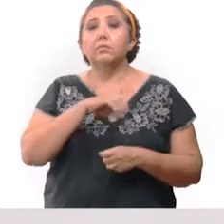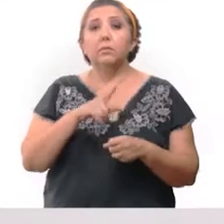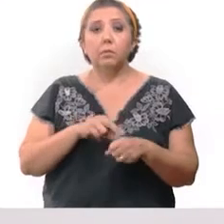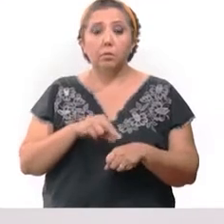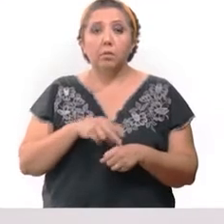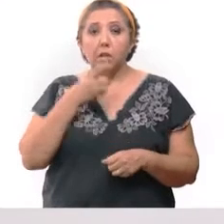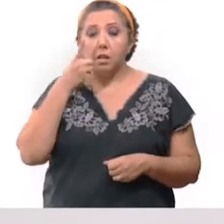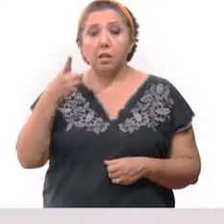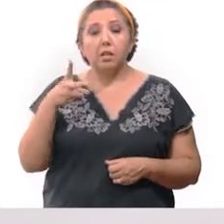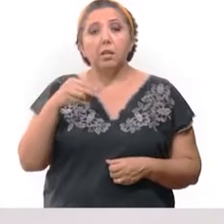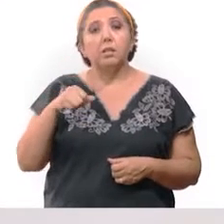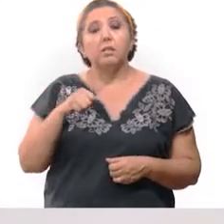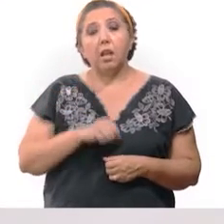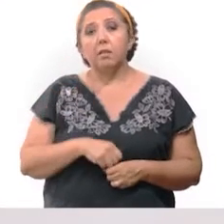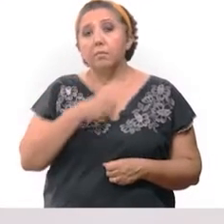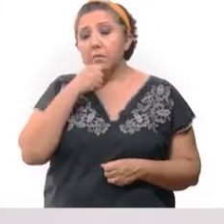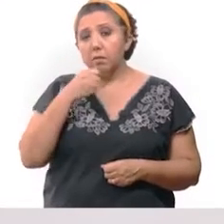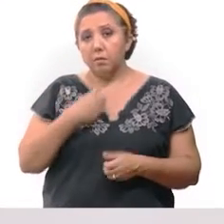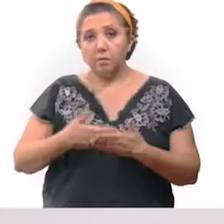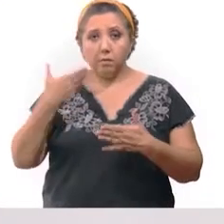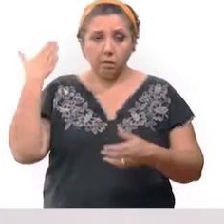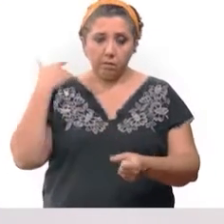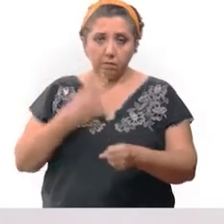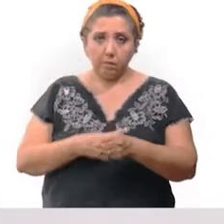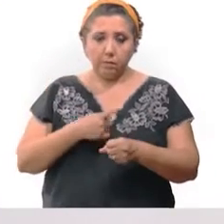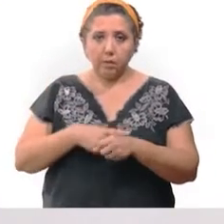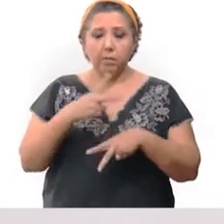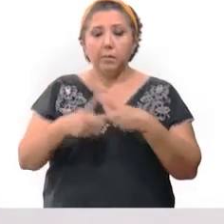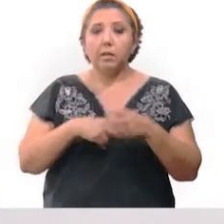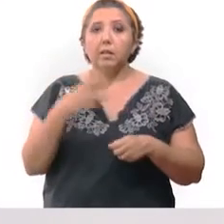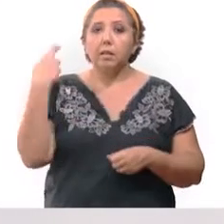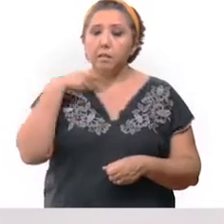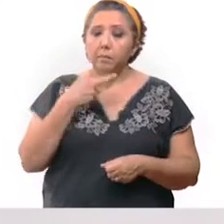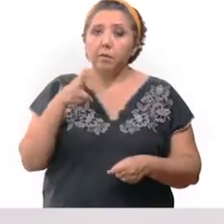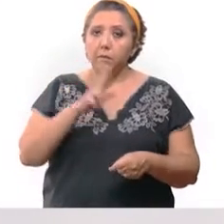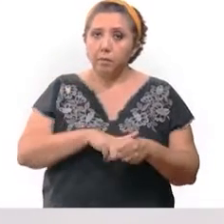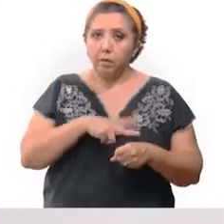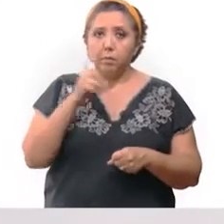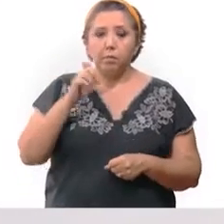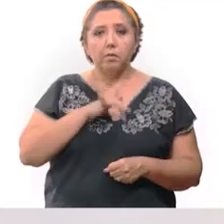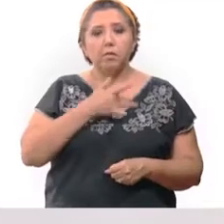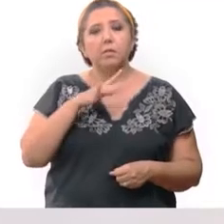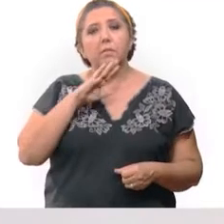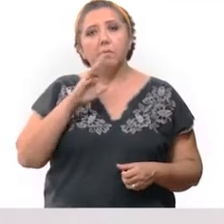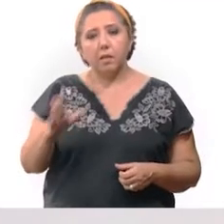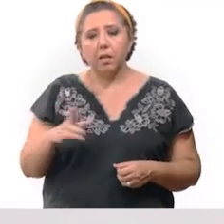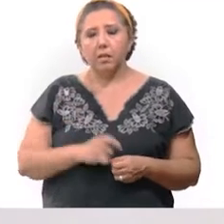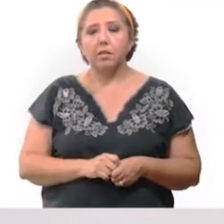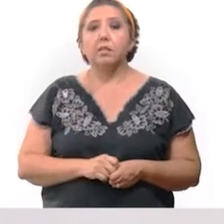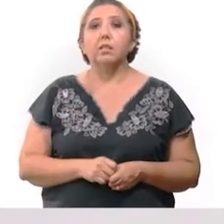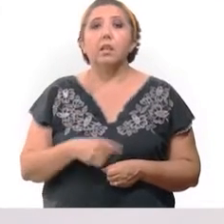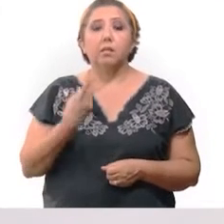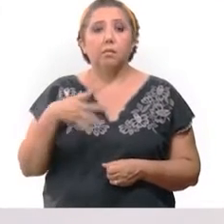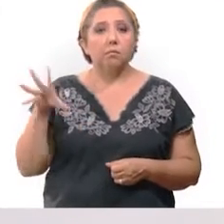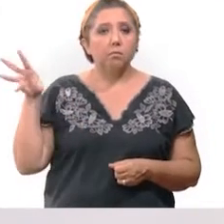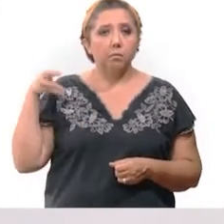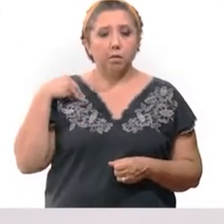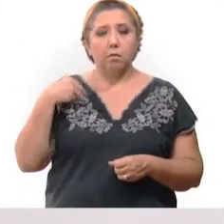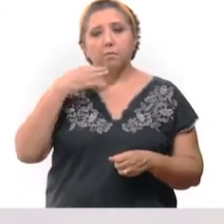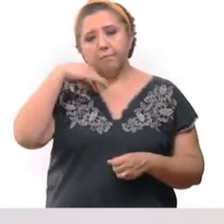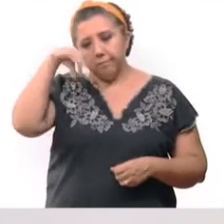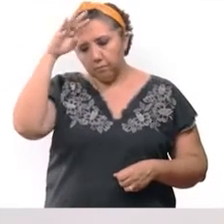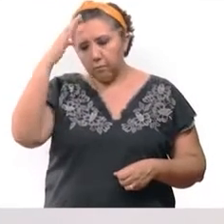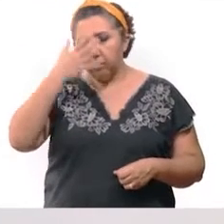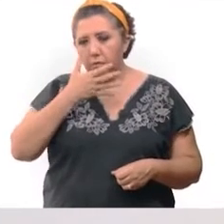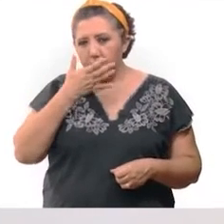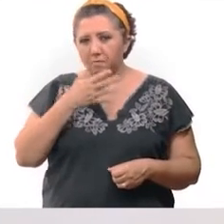huamupatu chayguyiko. De hospitalo ya nujatsmako con ant bilo, yolamuts oktalamtatiol. Joljak jueves 15, kahutzaba le bako natimako manal